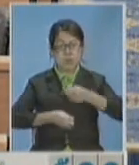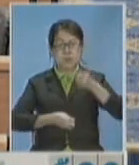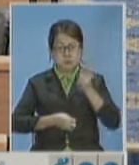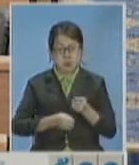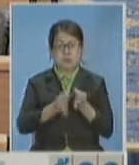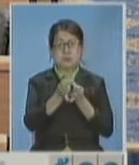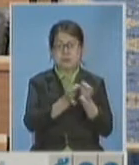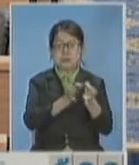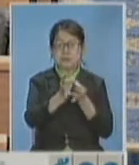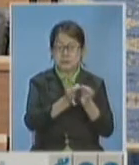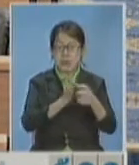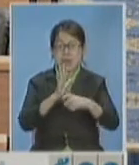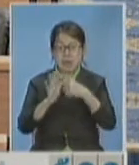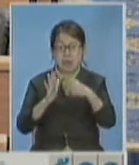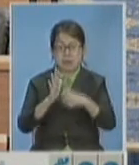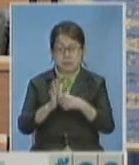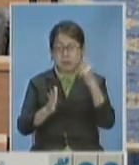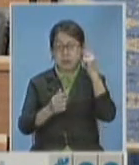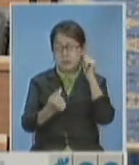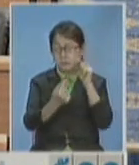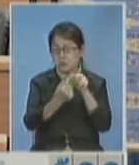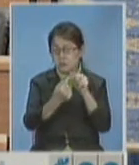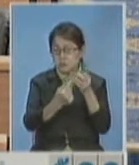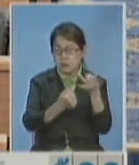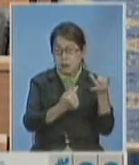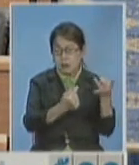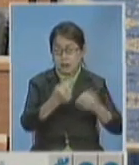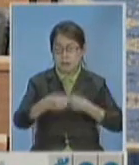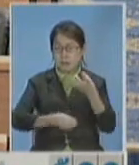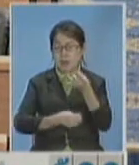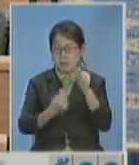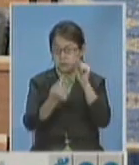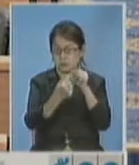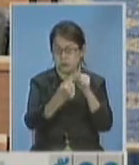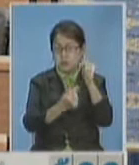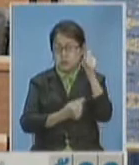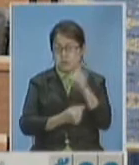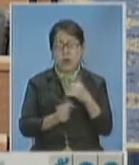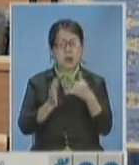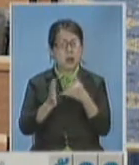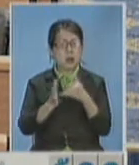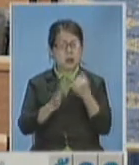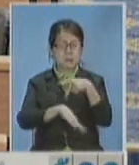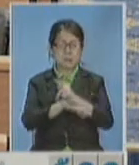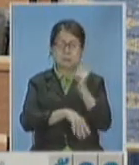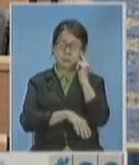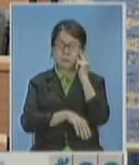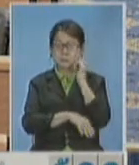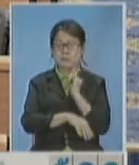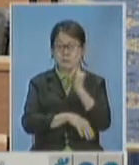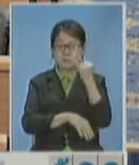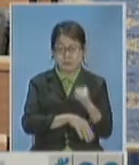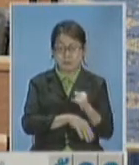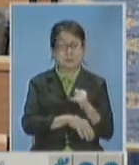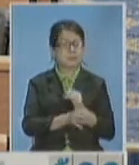ลที่ตรงกับประเด็นที่ตัวเองนะจะแสดงความเห็นมันจะง่ายกับการพิจารณาของท่านประธานครับผมกราบเรีย